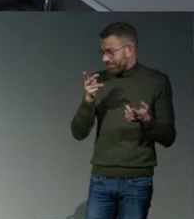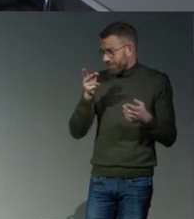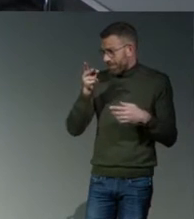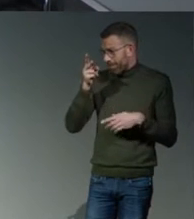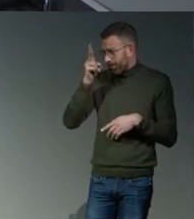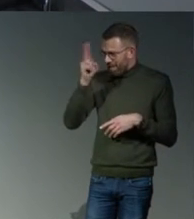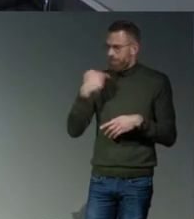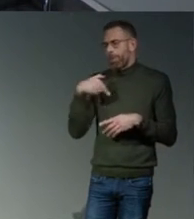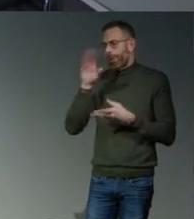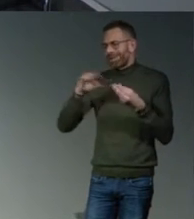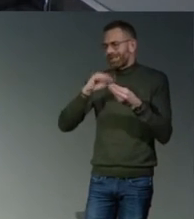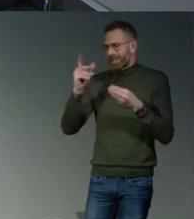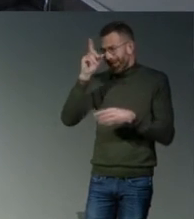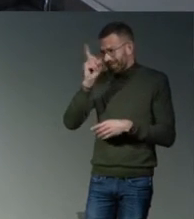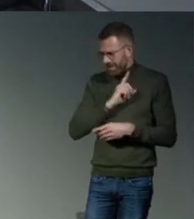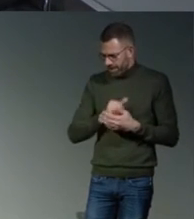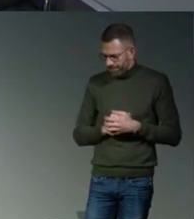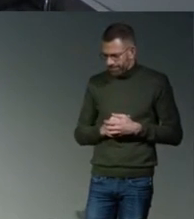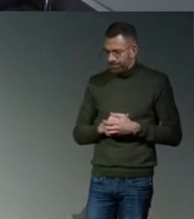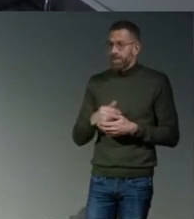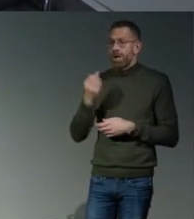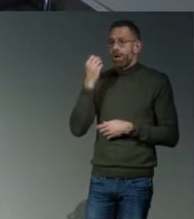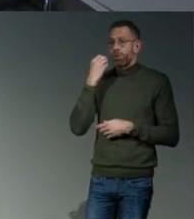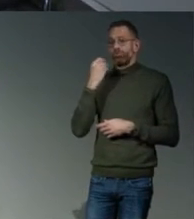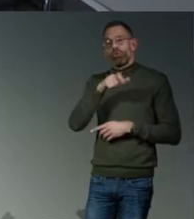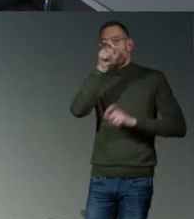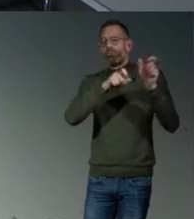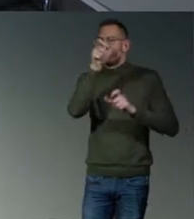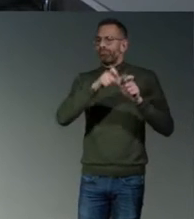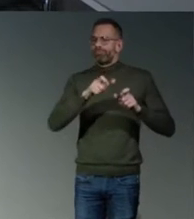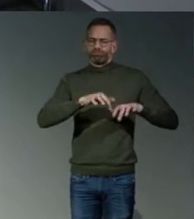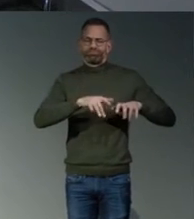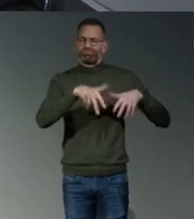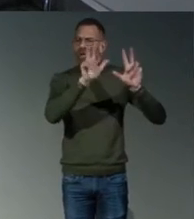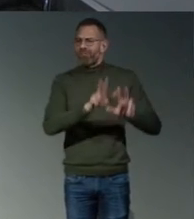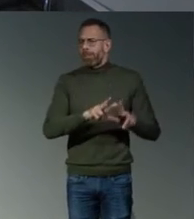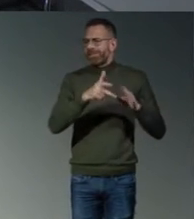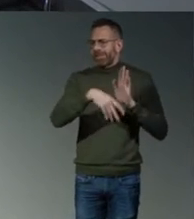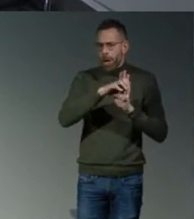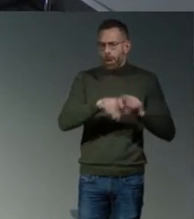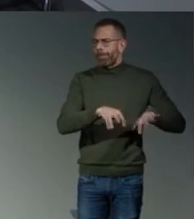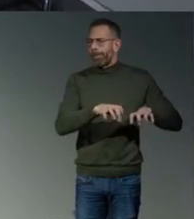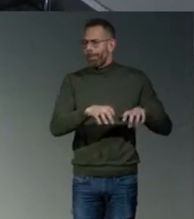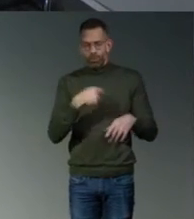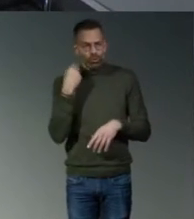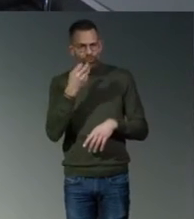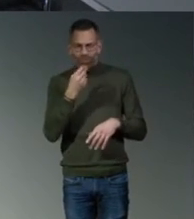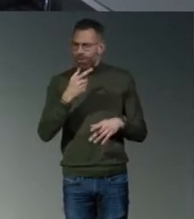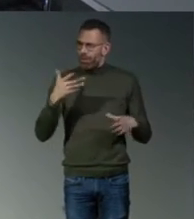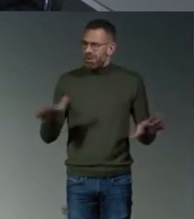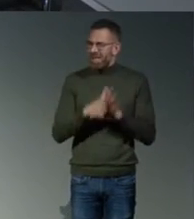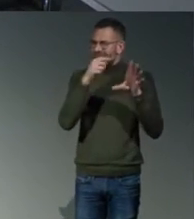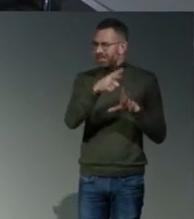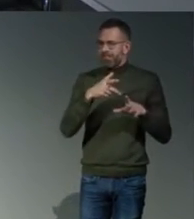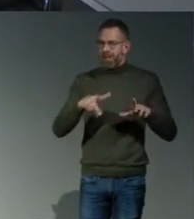je vais pousser un peu le bouchon loin. Souvent, on se fait des codeurs, codeuses, des concepteurs ou conceptrices, l'image un peu de nerd, l'image un peu de